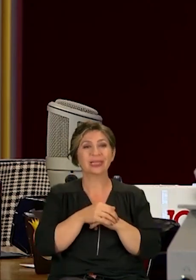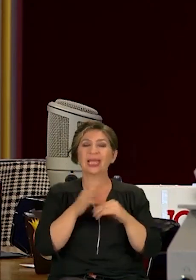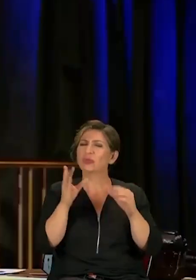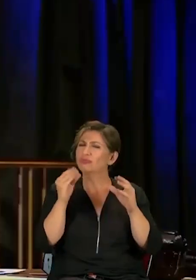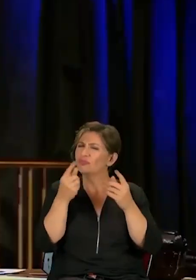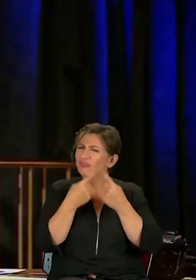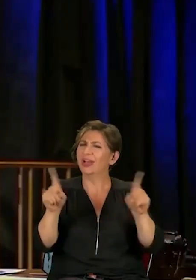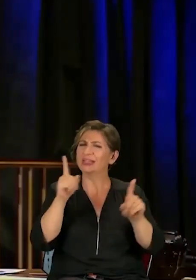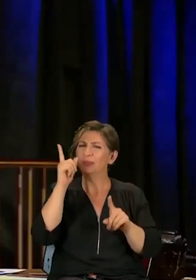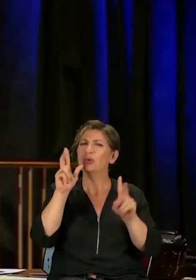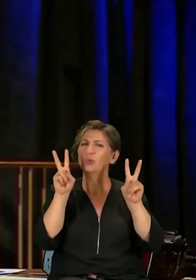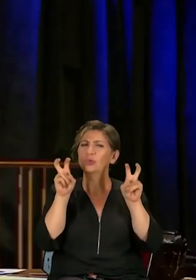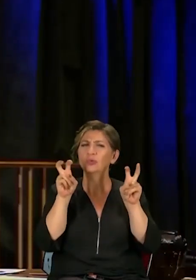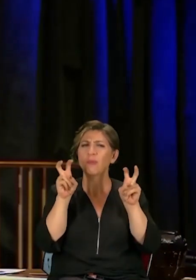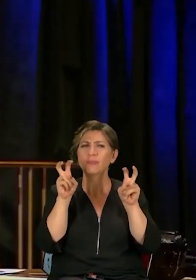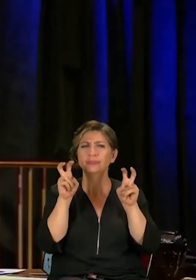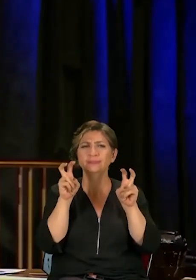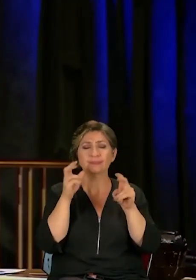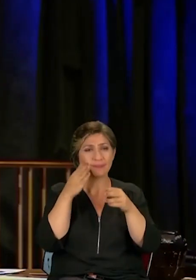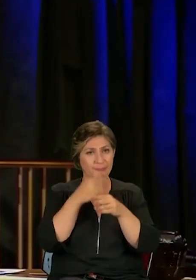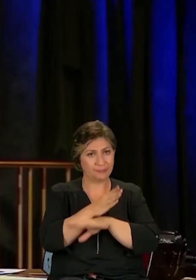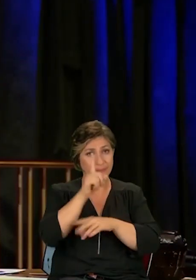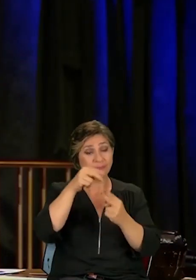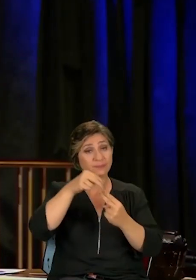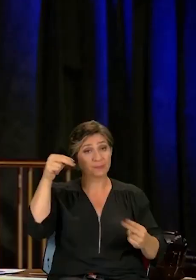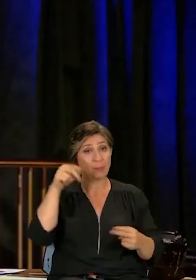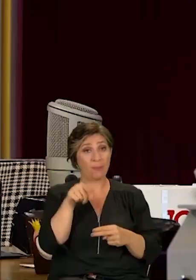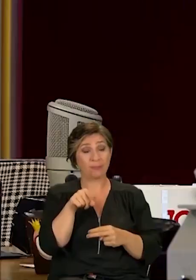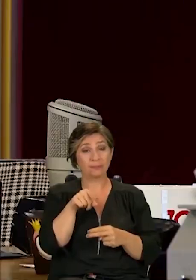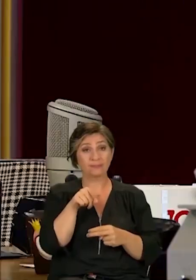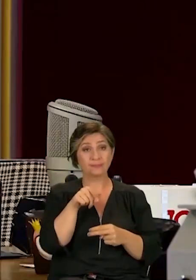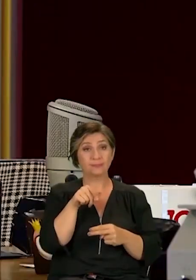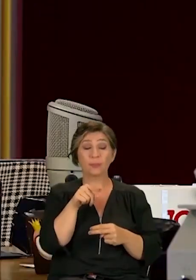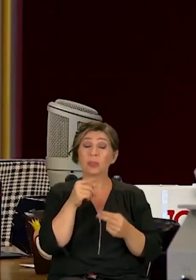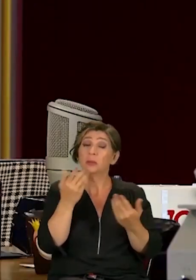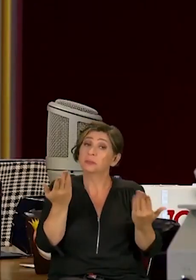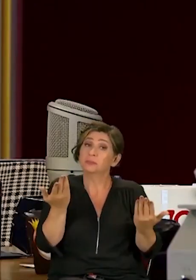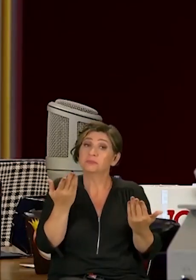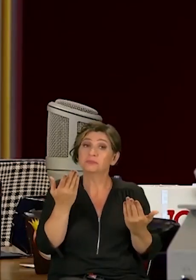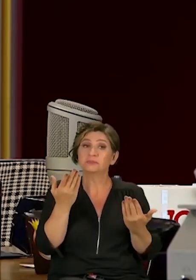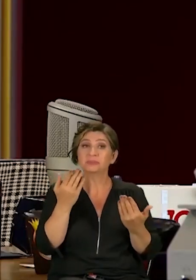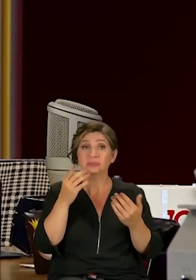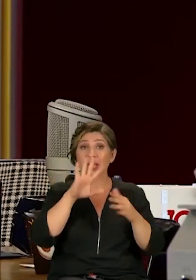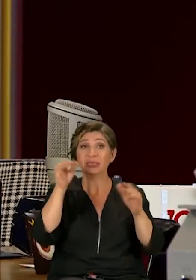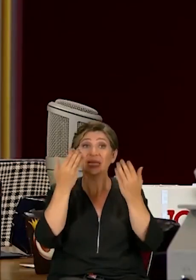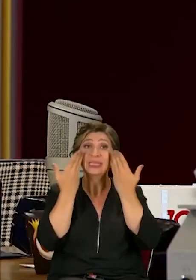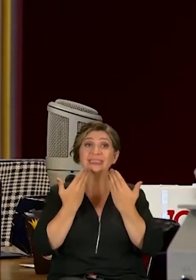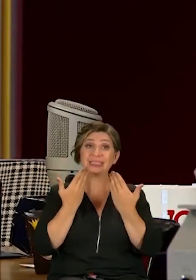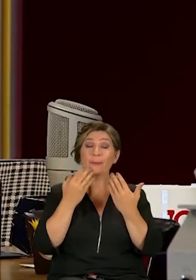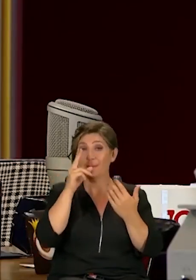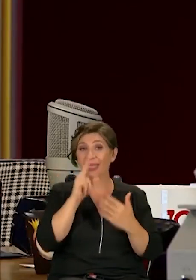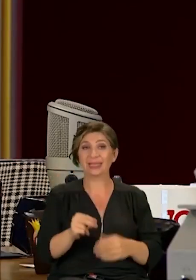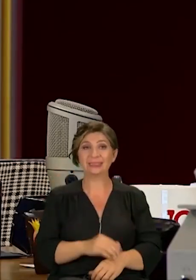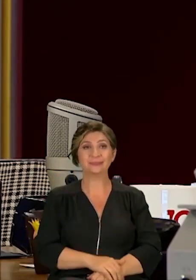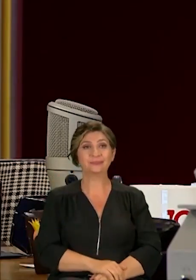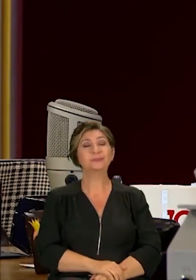bir konu. Gerçek bir hikaye tabii. Umarım ilgili izlenir,